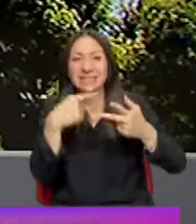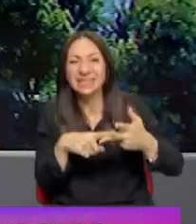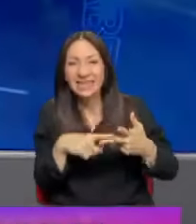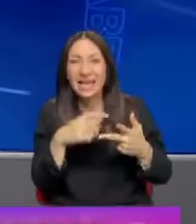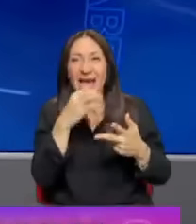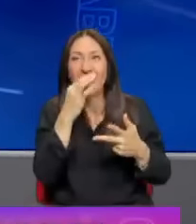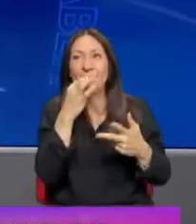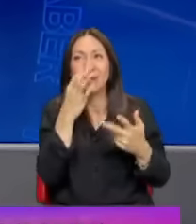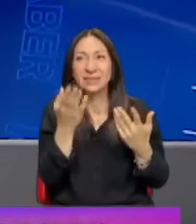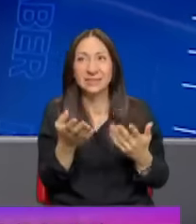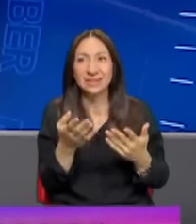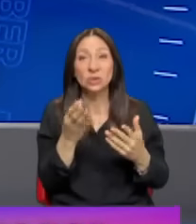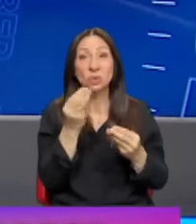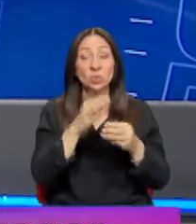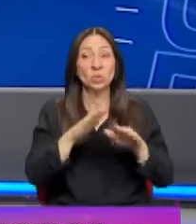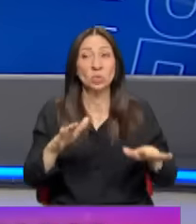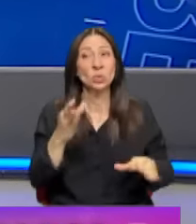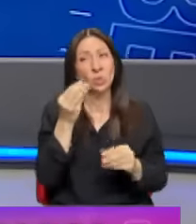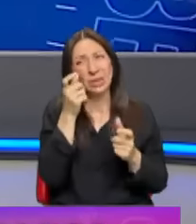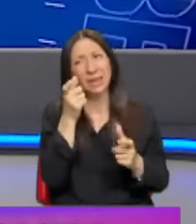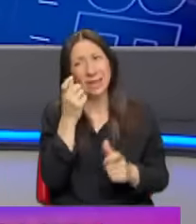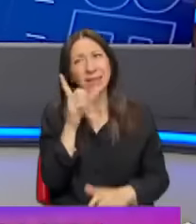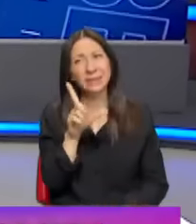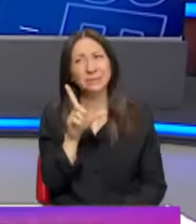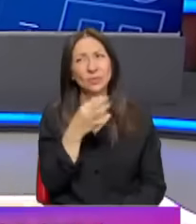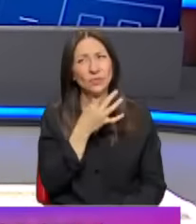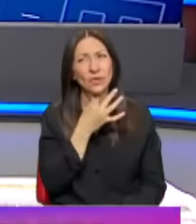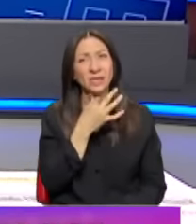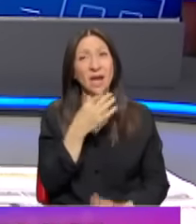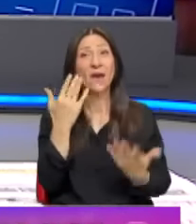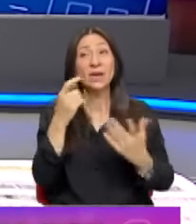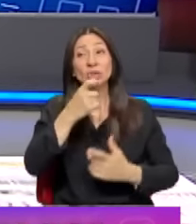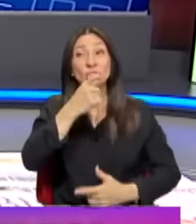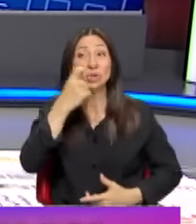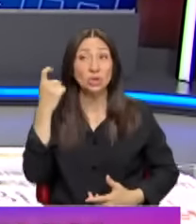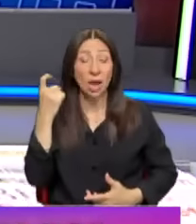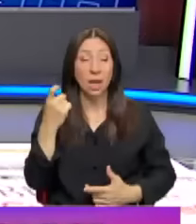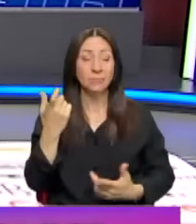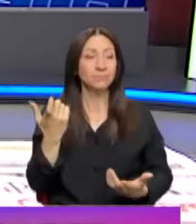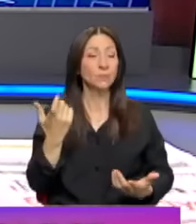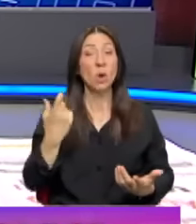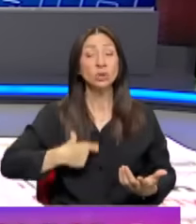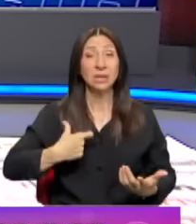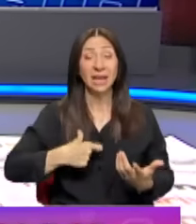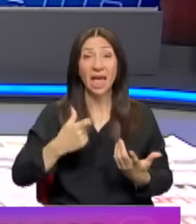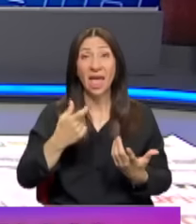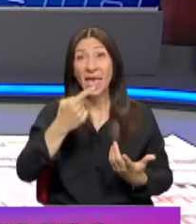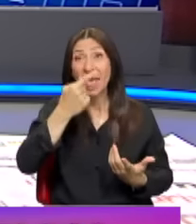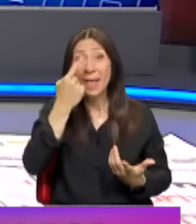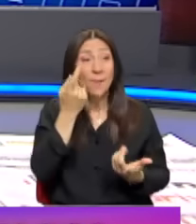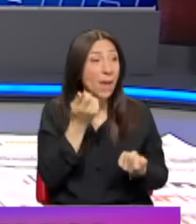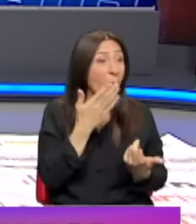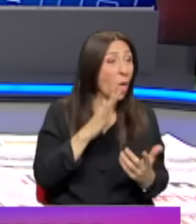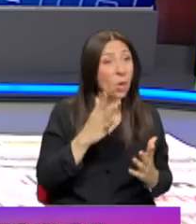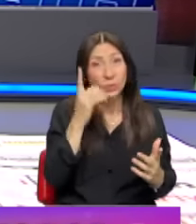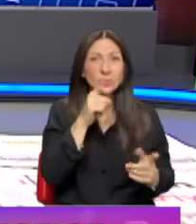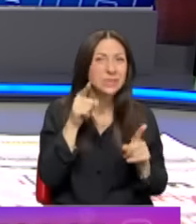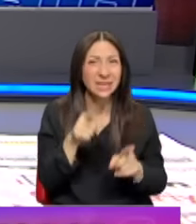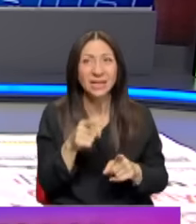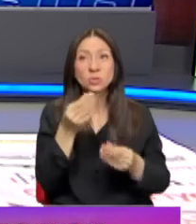deseni. Çocuklarımıza çok dikkat etmemiz lazım. Hava çok sıcak. Özellikle eğer imkan darlığı söz